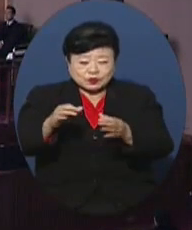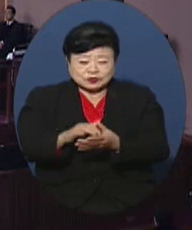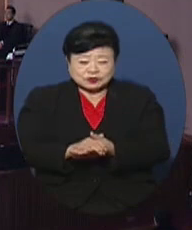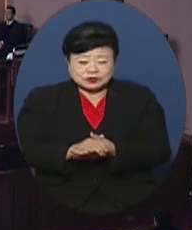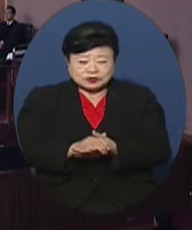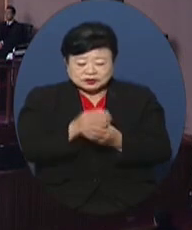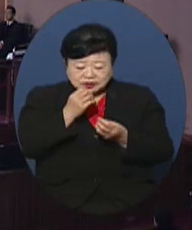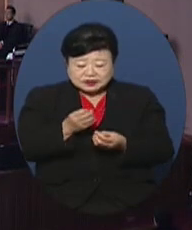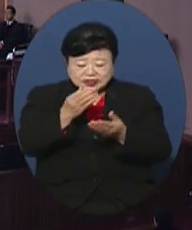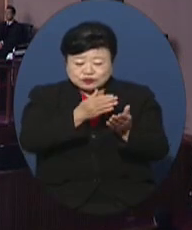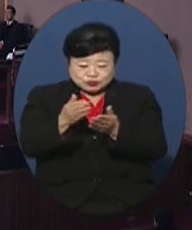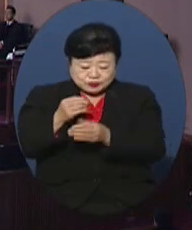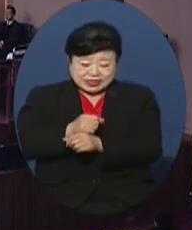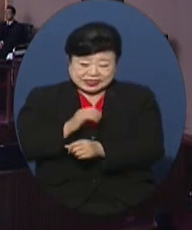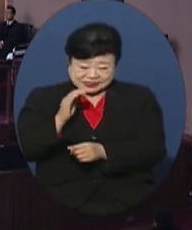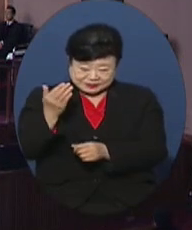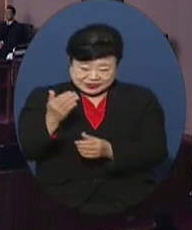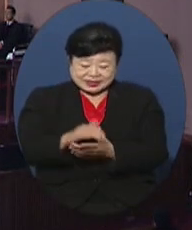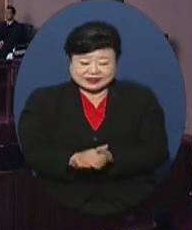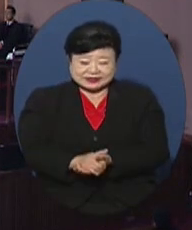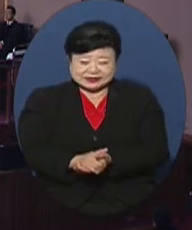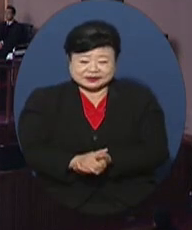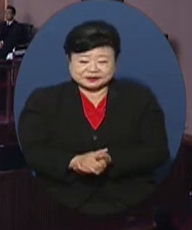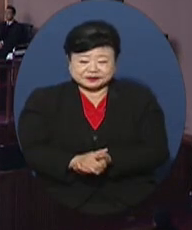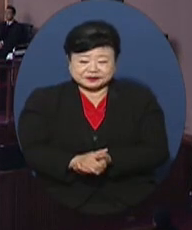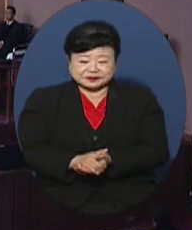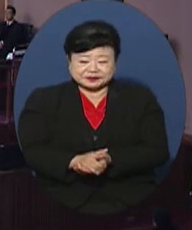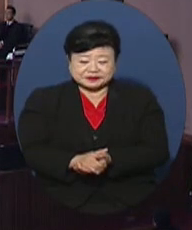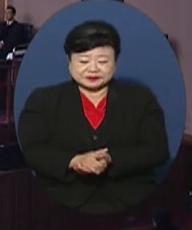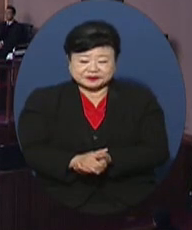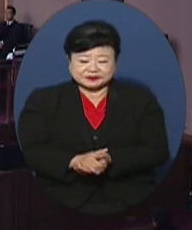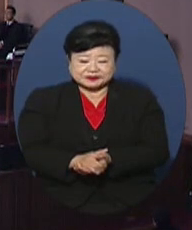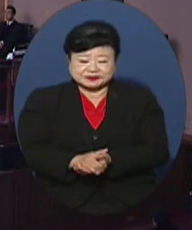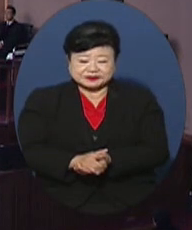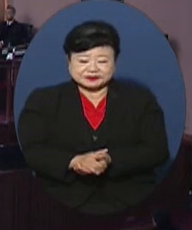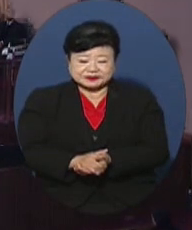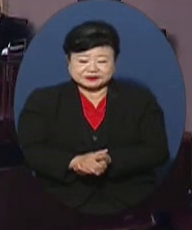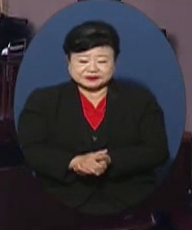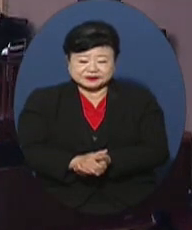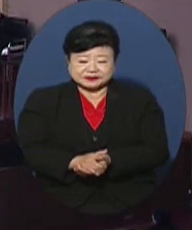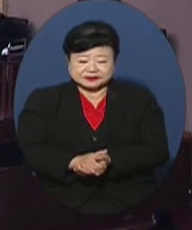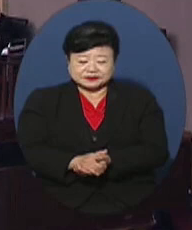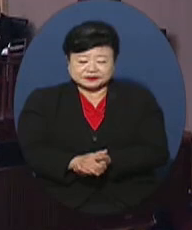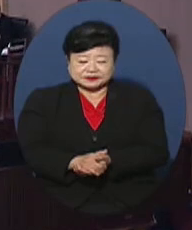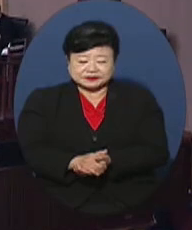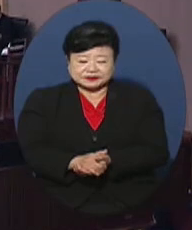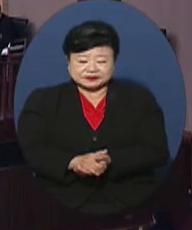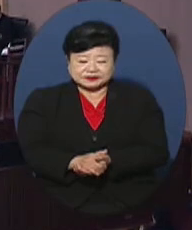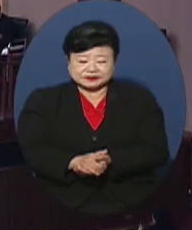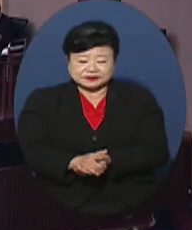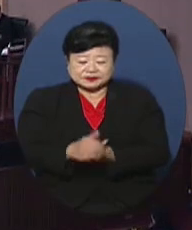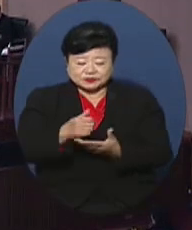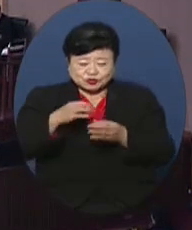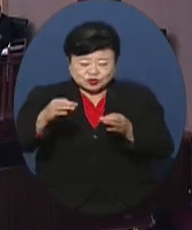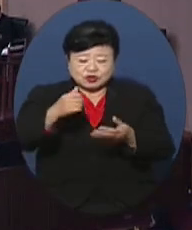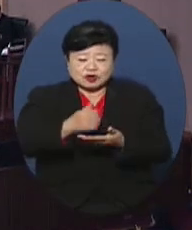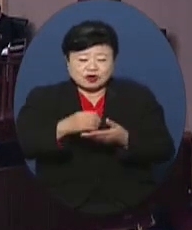우리 개인 개인적으로 성찬을 받기 때문에 주여 세 번 부르고